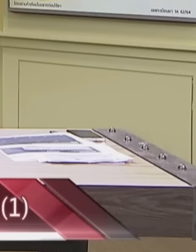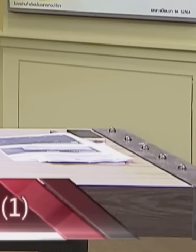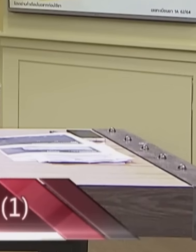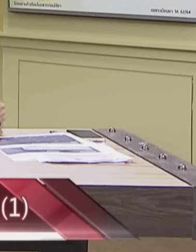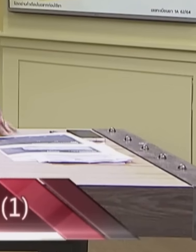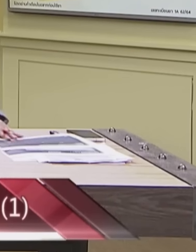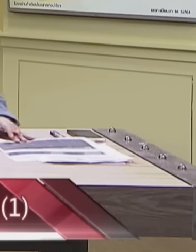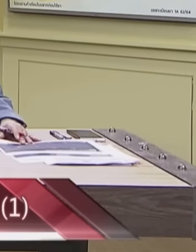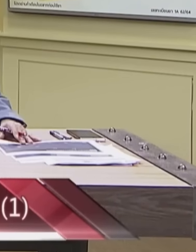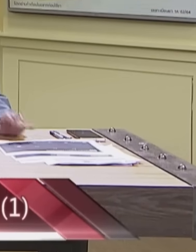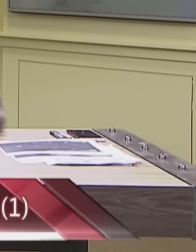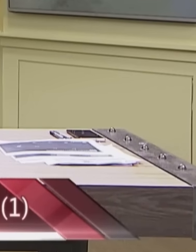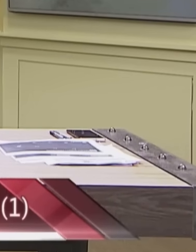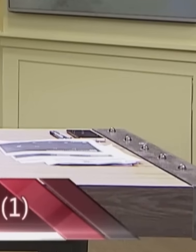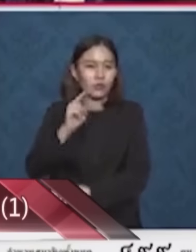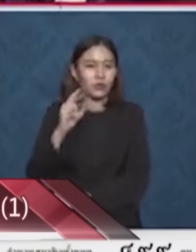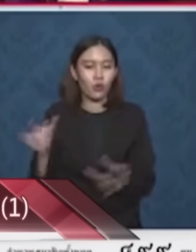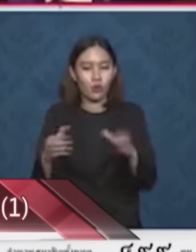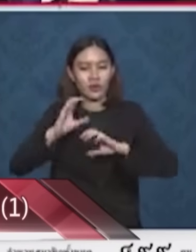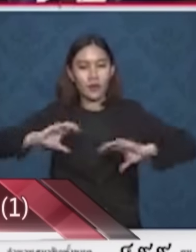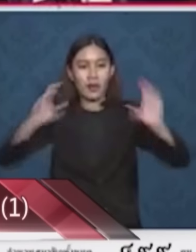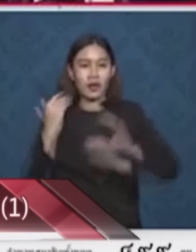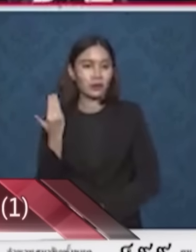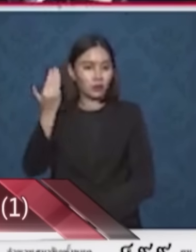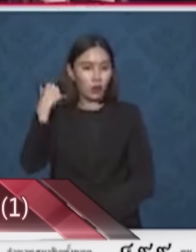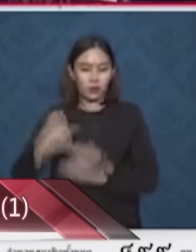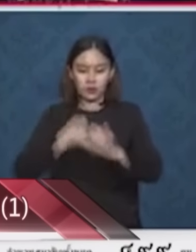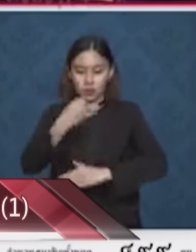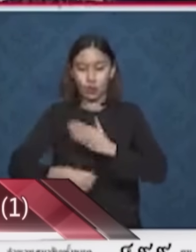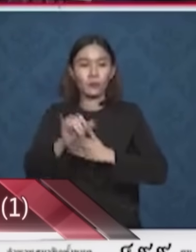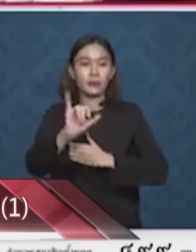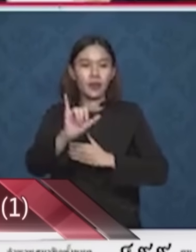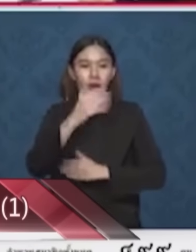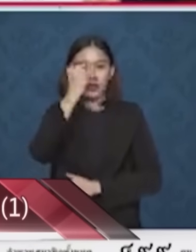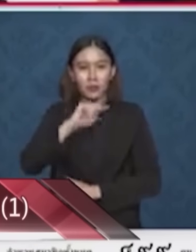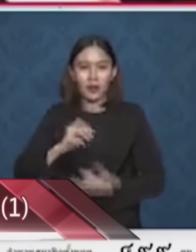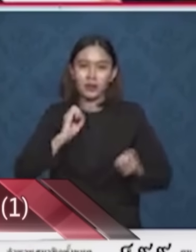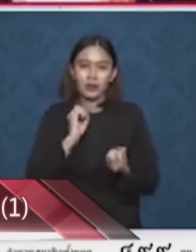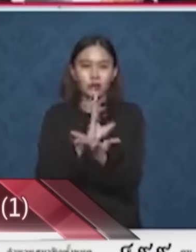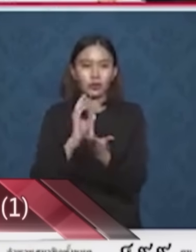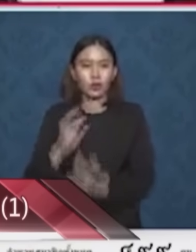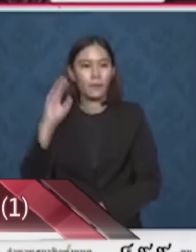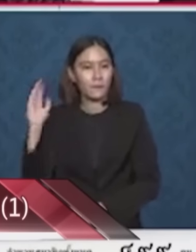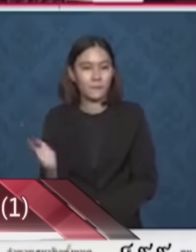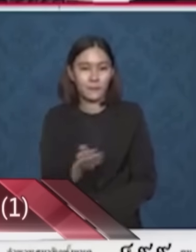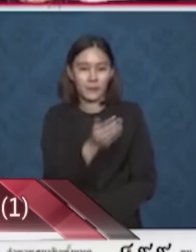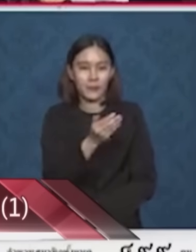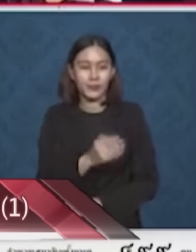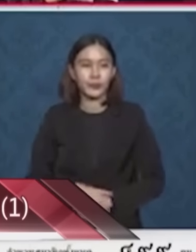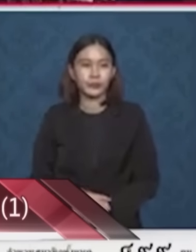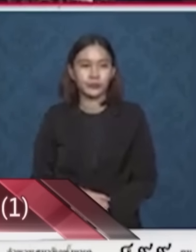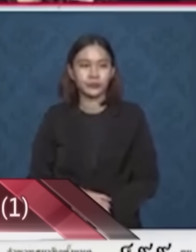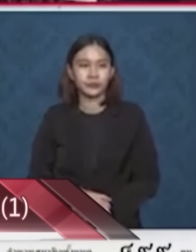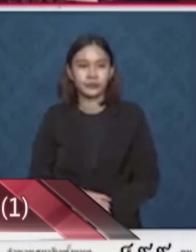ไปเชิญค่ะแล้วมันจะไม่จบเพียงแค่นั้นเพราะความพินาศเนี่ยมันอยู่ในสไลด์ถัดไป